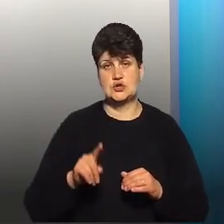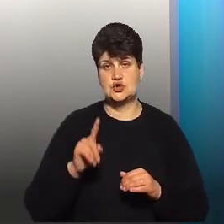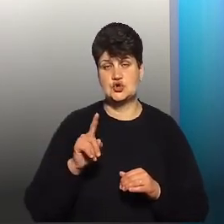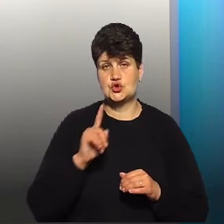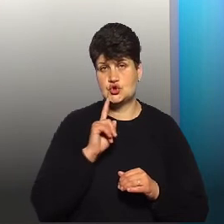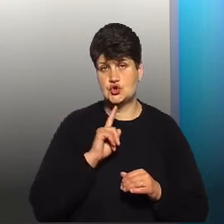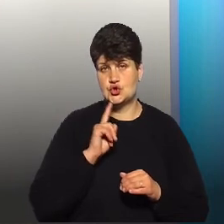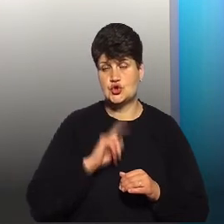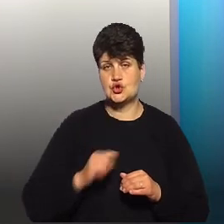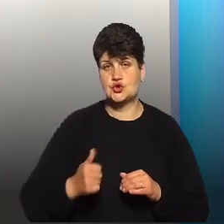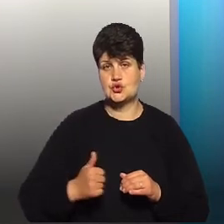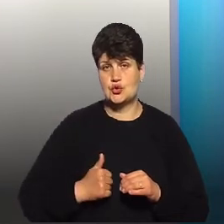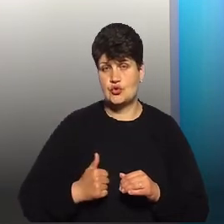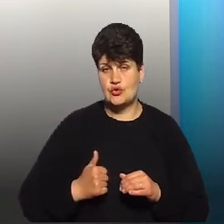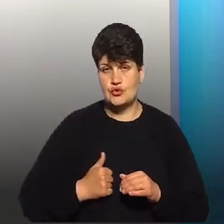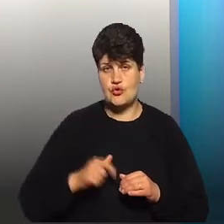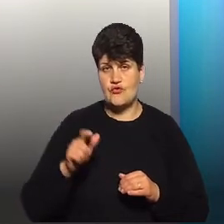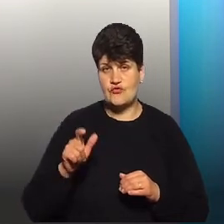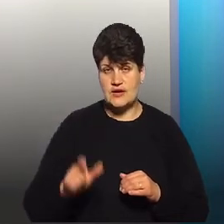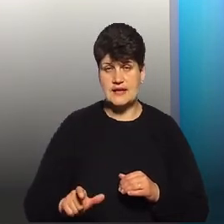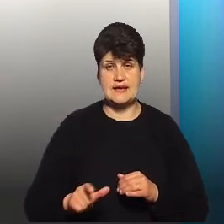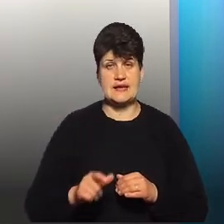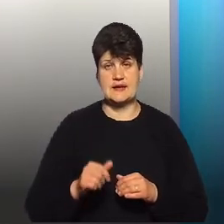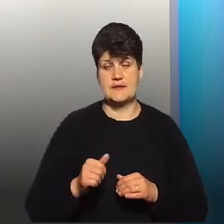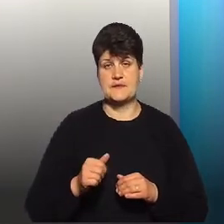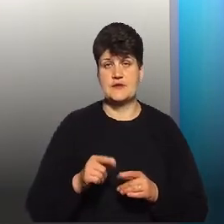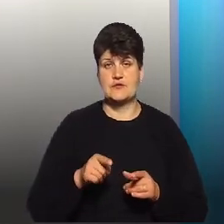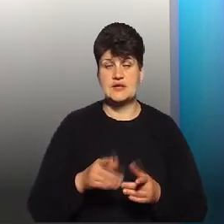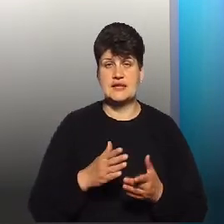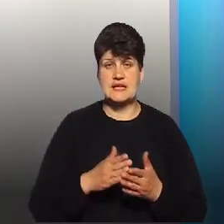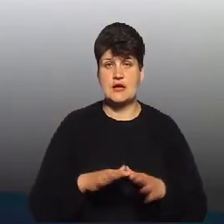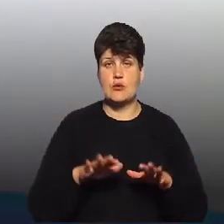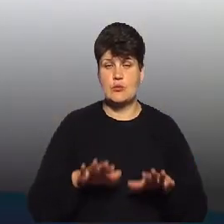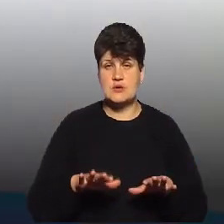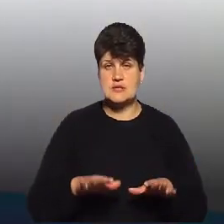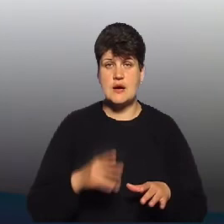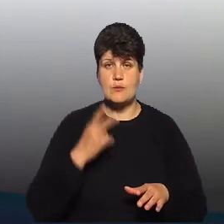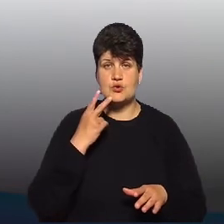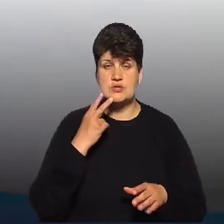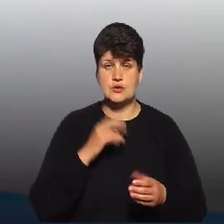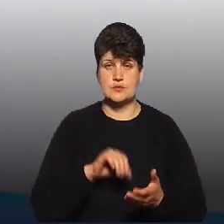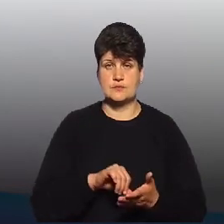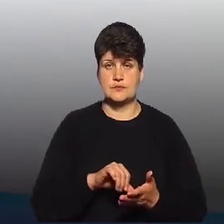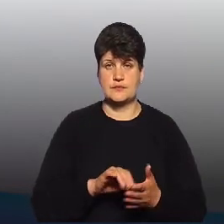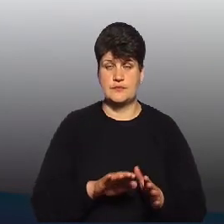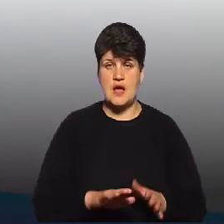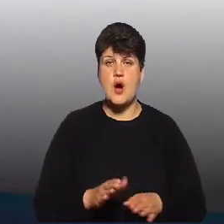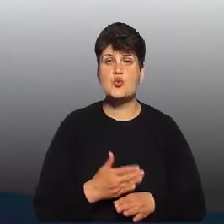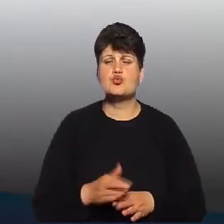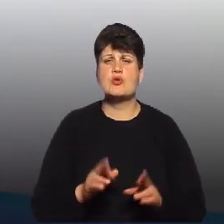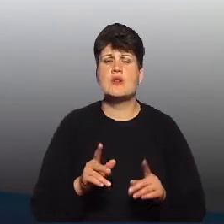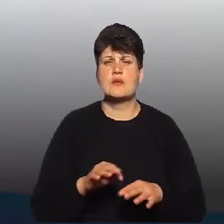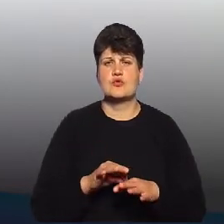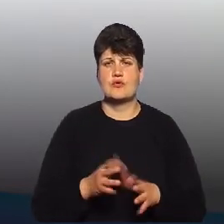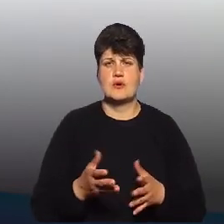бойові задачі права не мають. Вони знаходяться в місцях постійної дислокації. А як відбувається оцей розподіл? Чи враховується